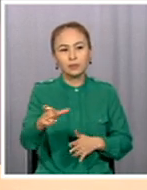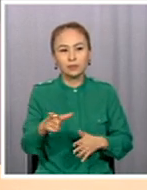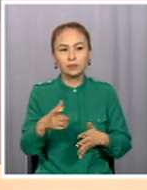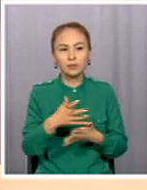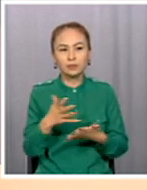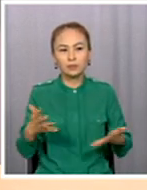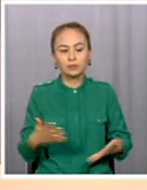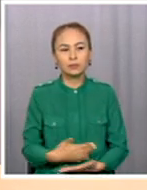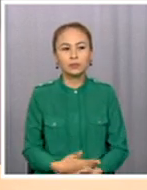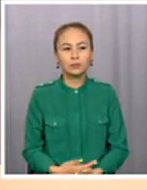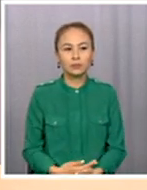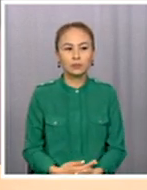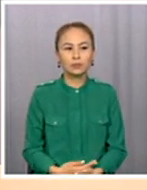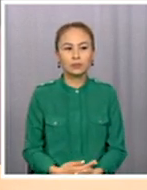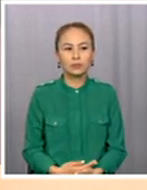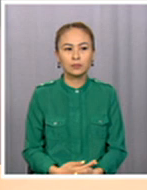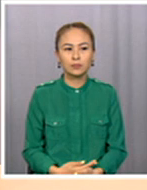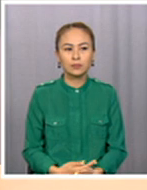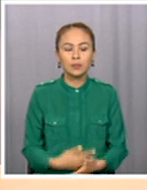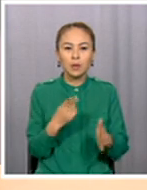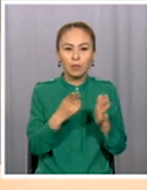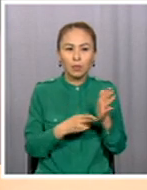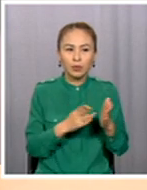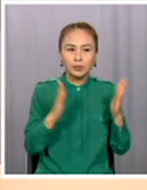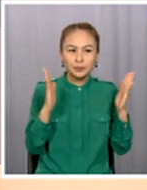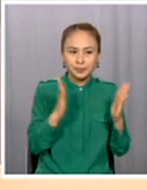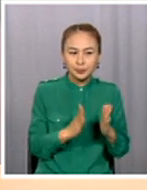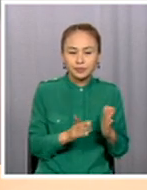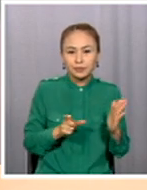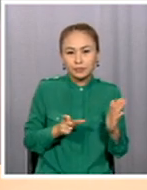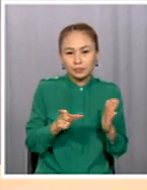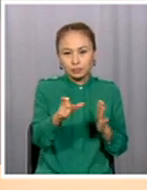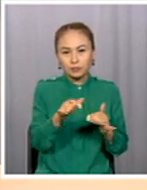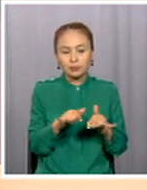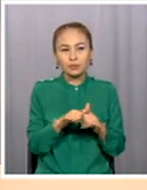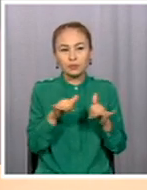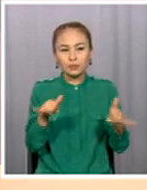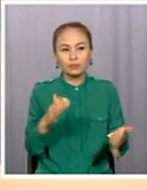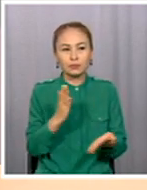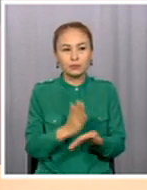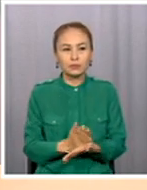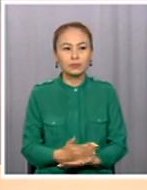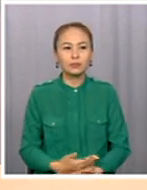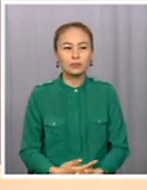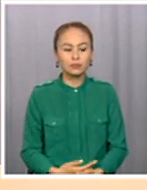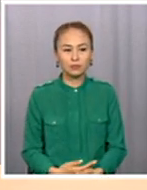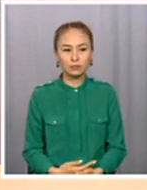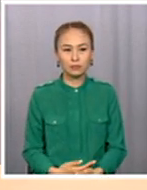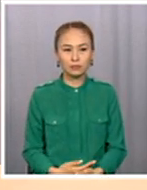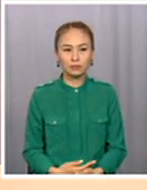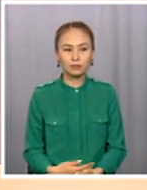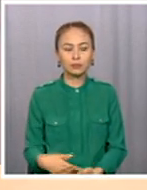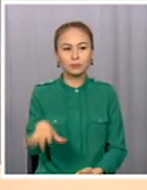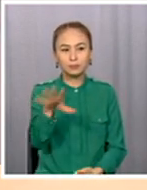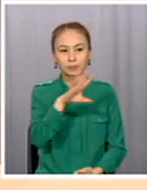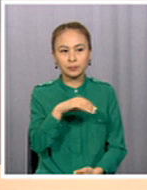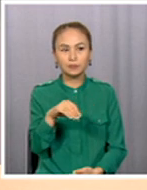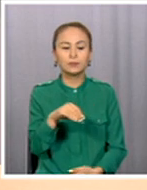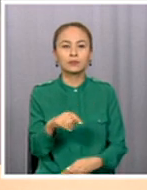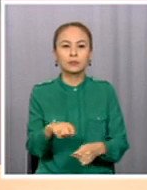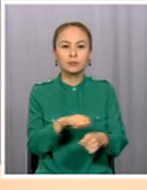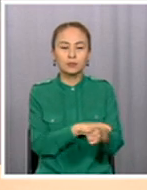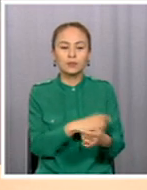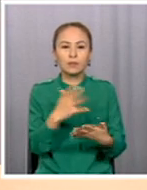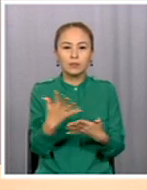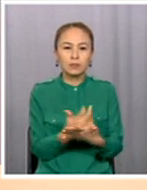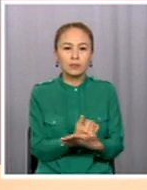Дұрыс айтасындар, пойыз қысқа, темір жол ұзын. Балалар, біз заттардың ұзындығын анықтау